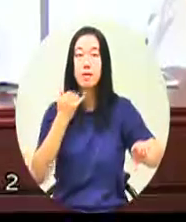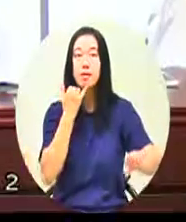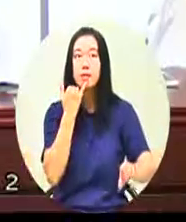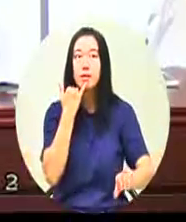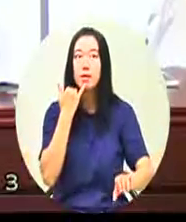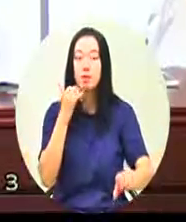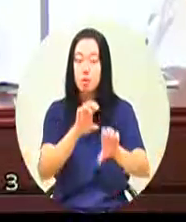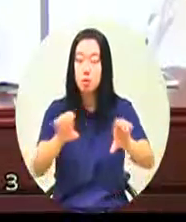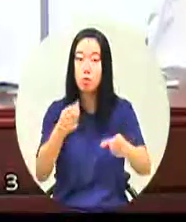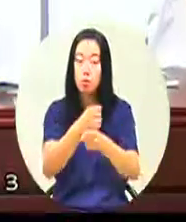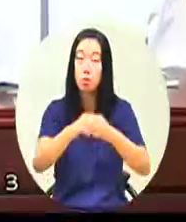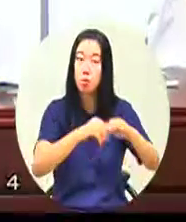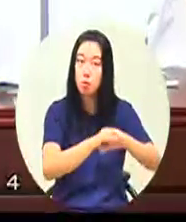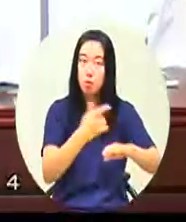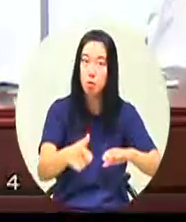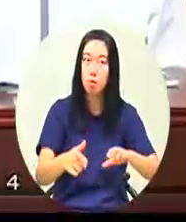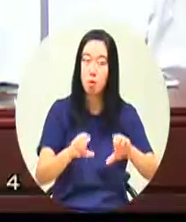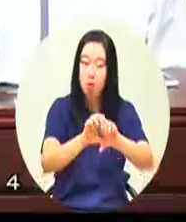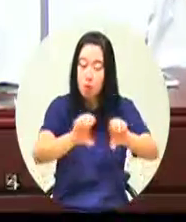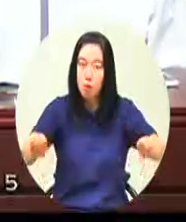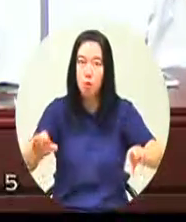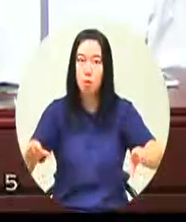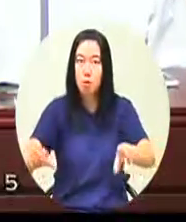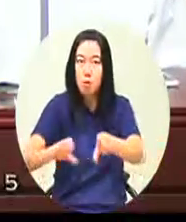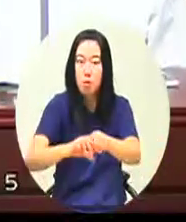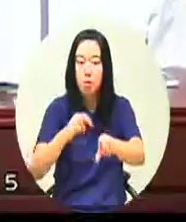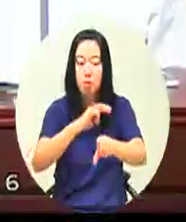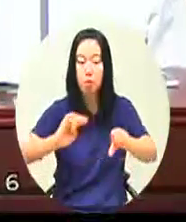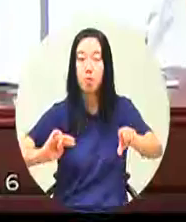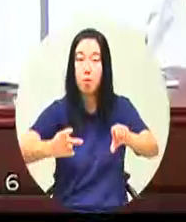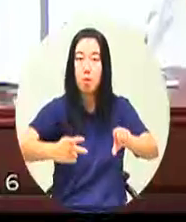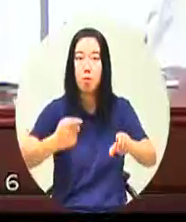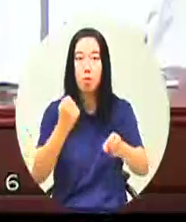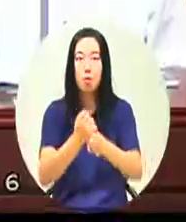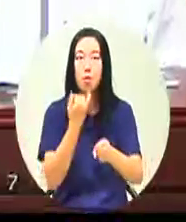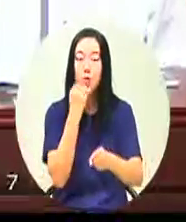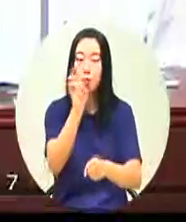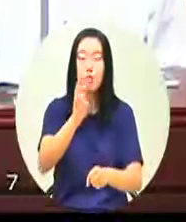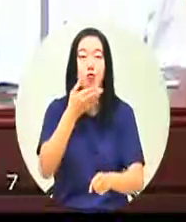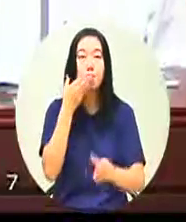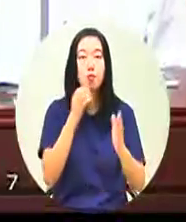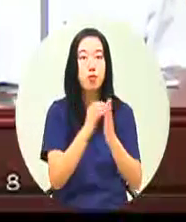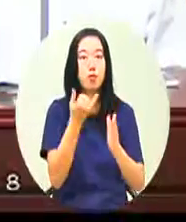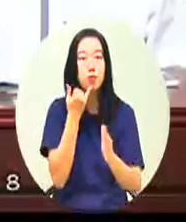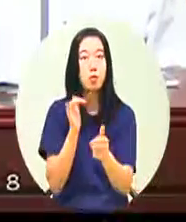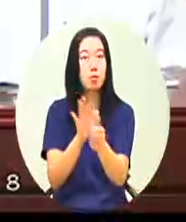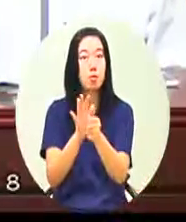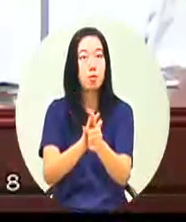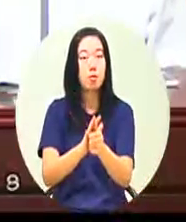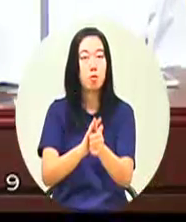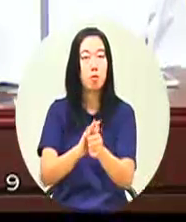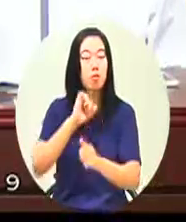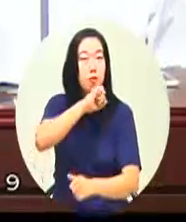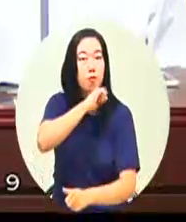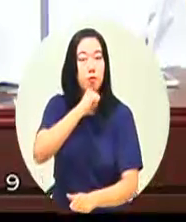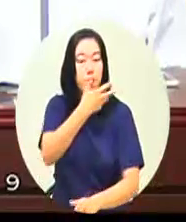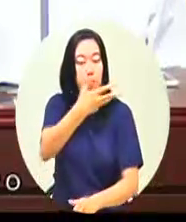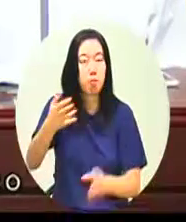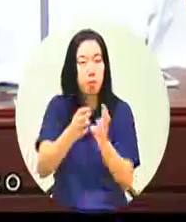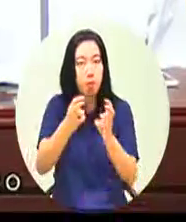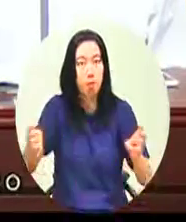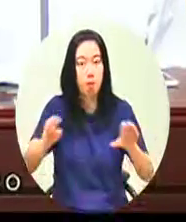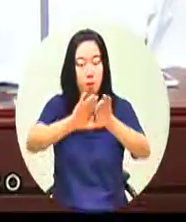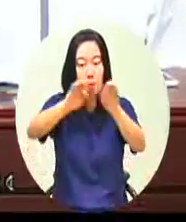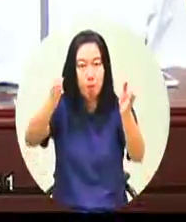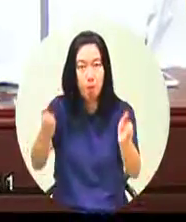完成。那管线单位签完这一个改管，我们会水利局会把下面那一个台八八的这一个箱涵把它加